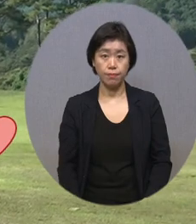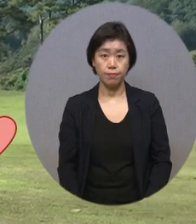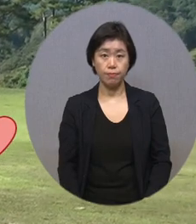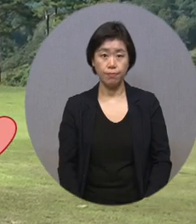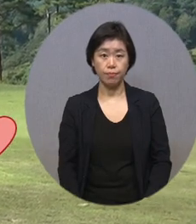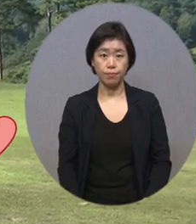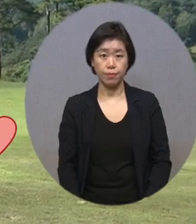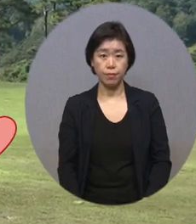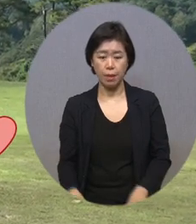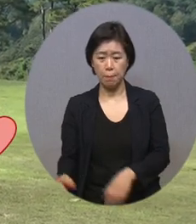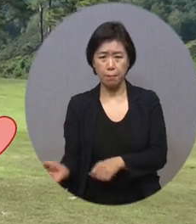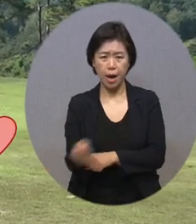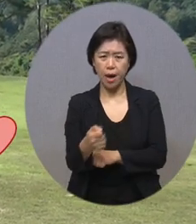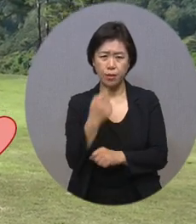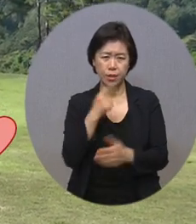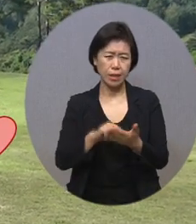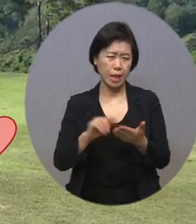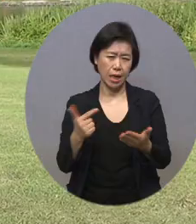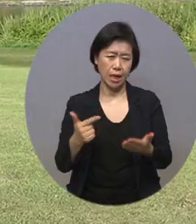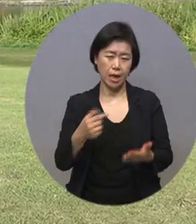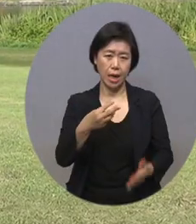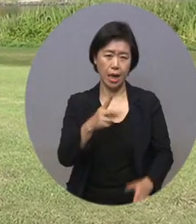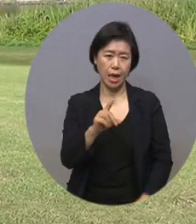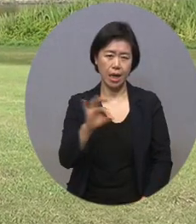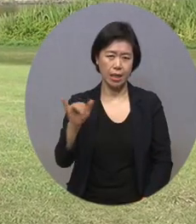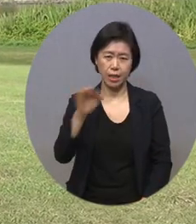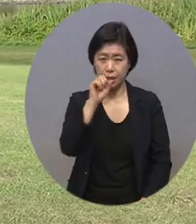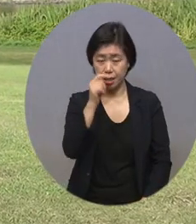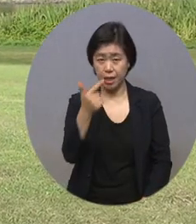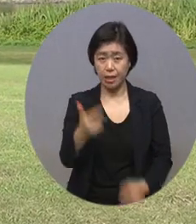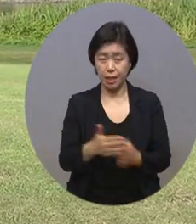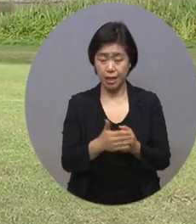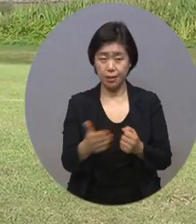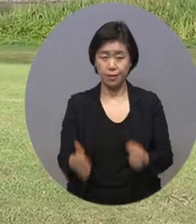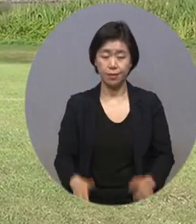쏜다. 라이가 안 좋아가지고.